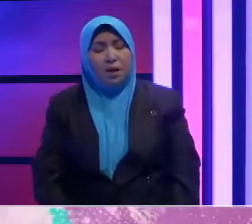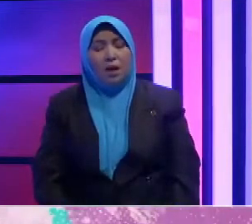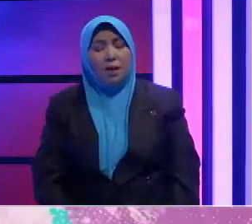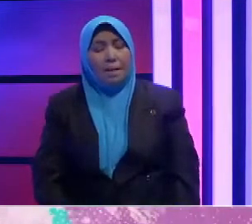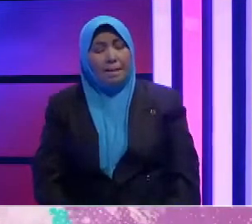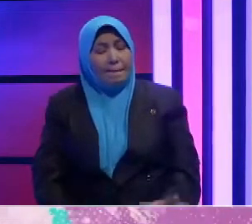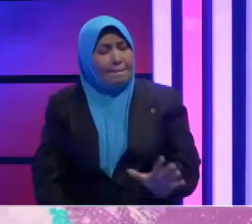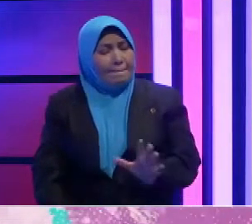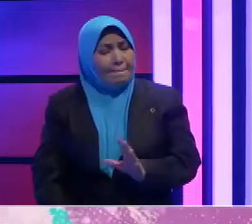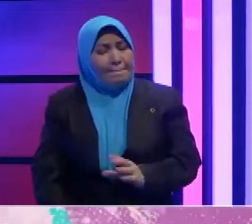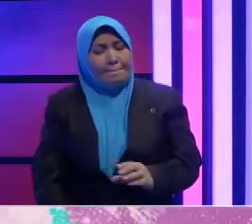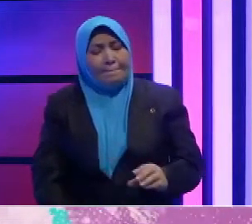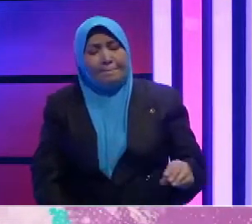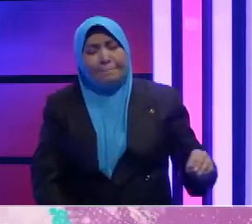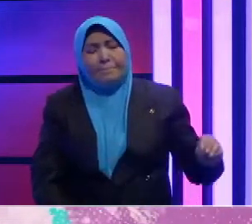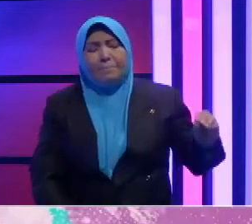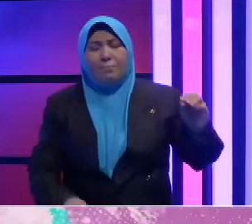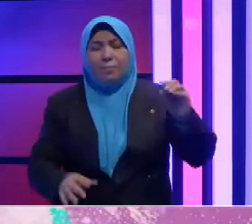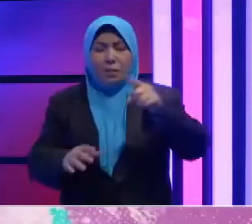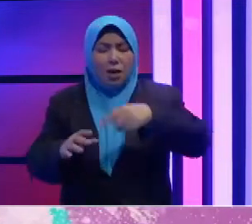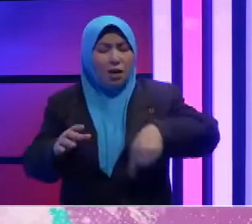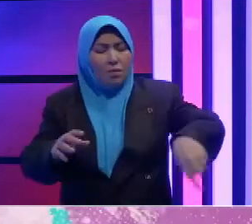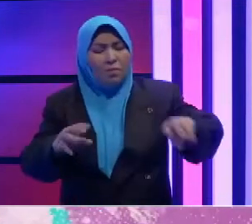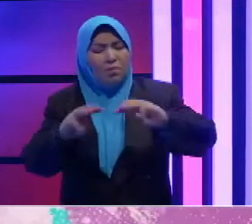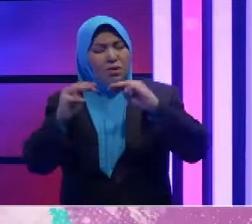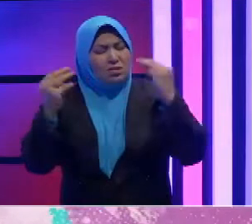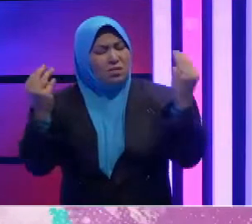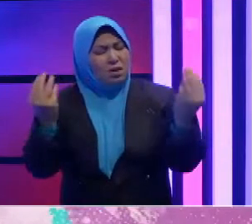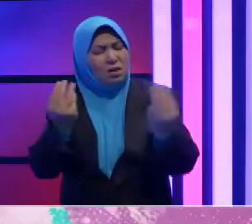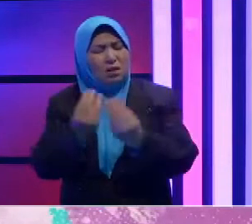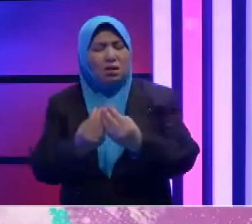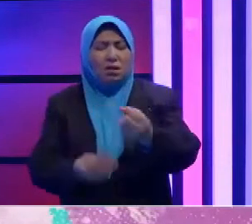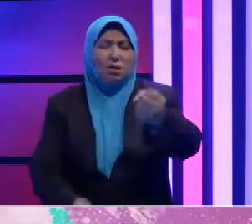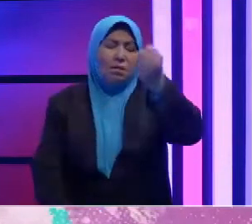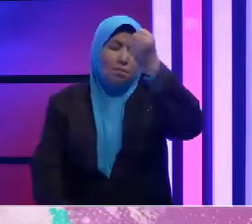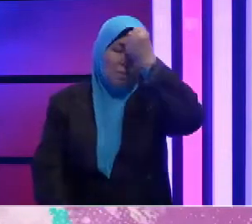بل أنتم قوم